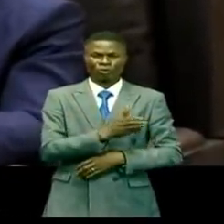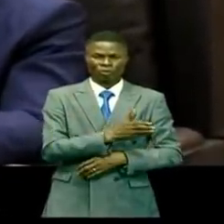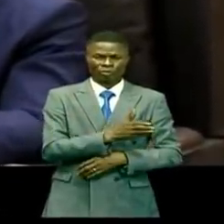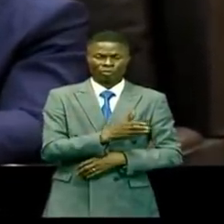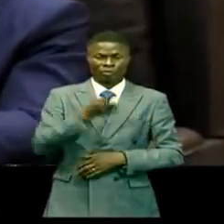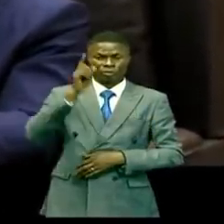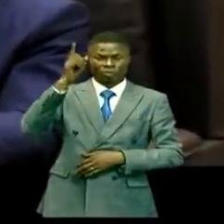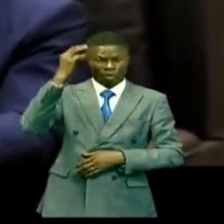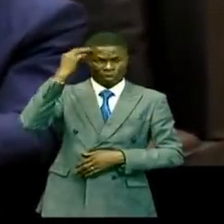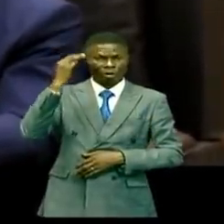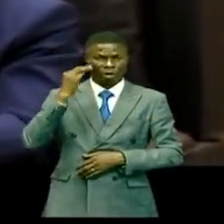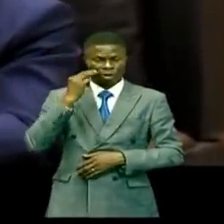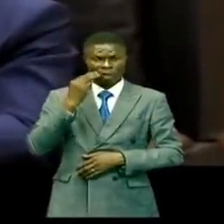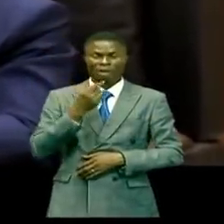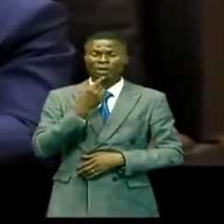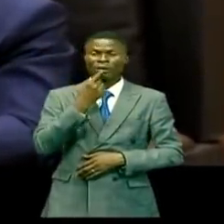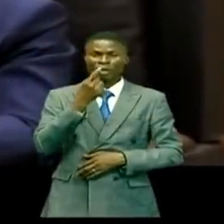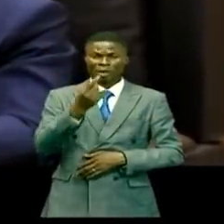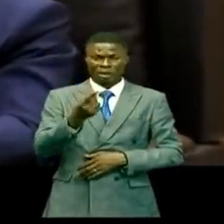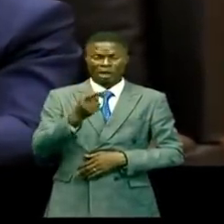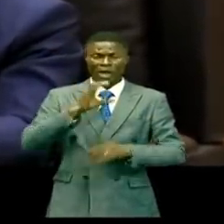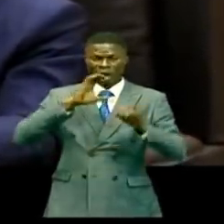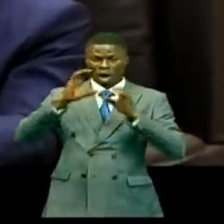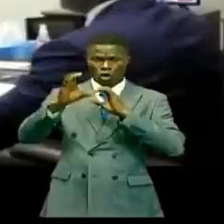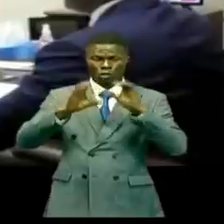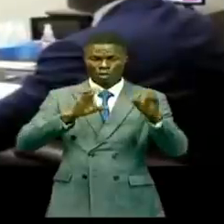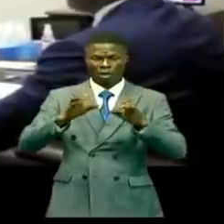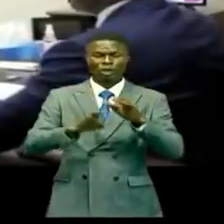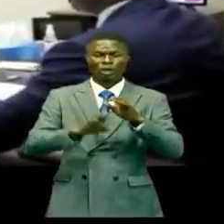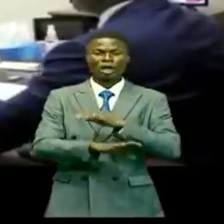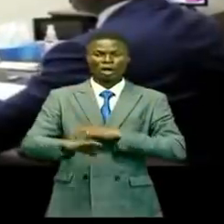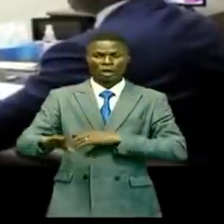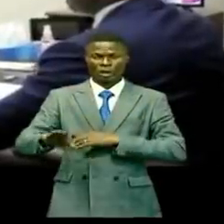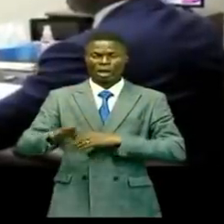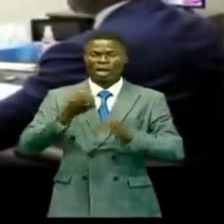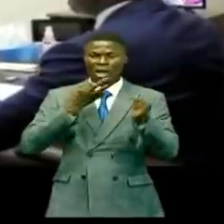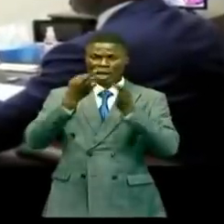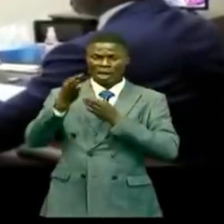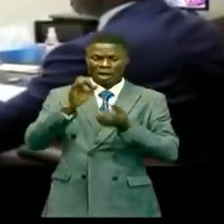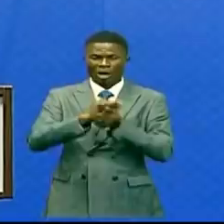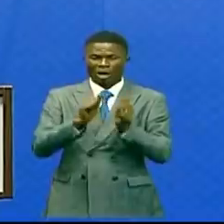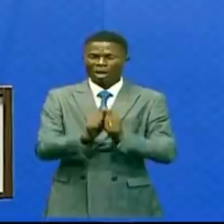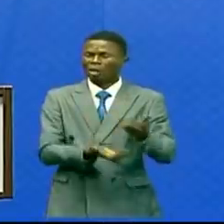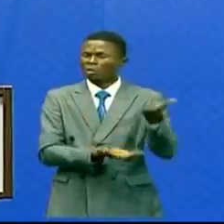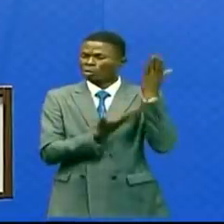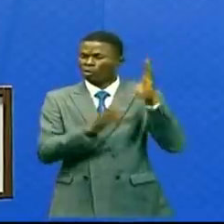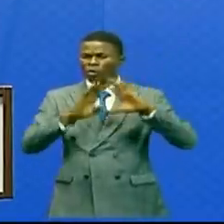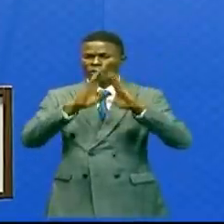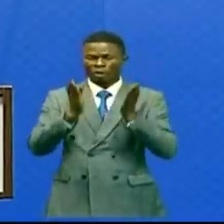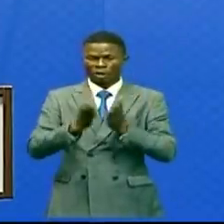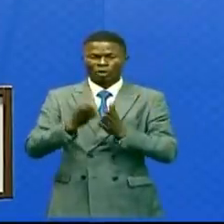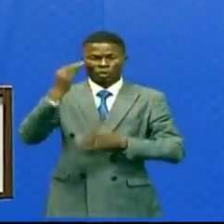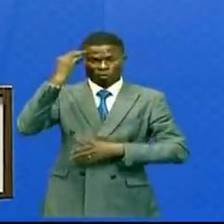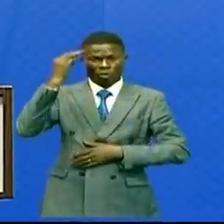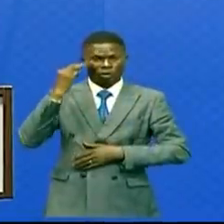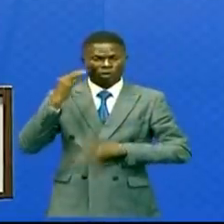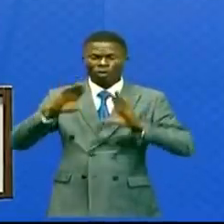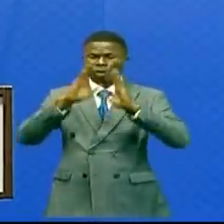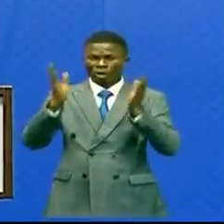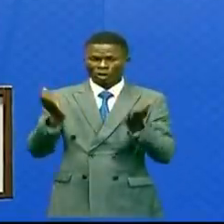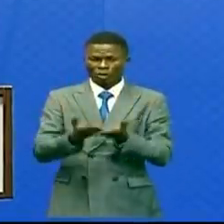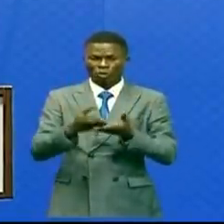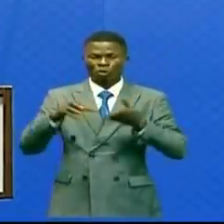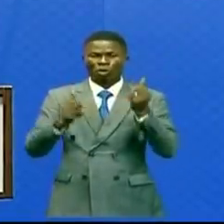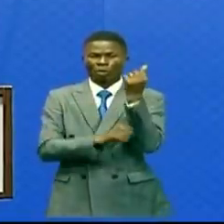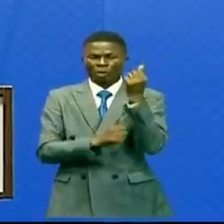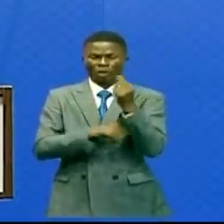Le Premier ministre a terminé sa communication en revenant sur la nécessité pour tous les membres du gouvernement et toute la communauté